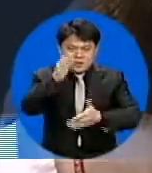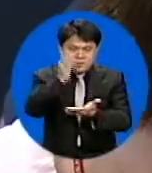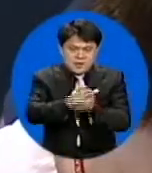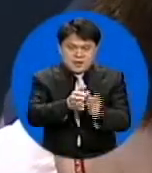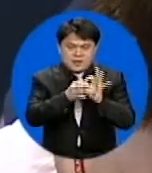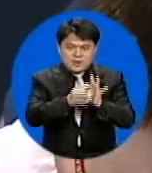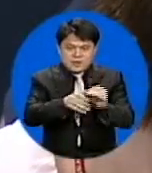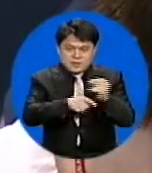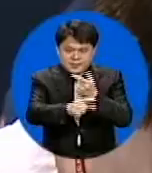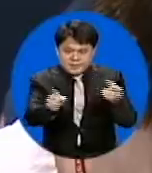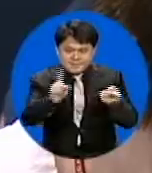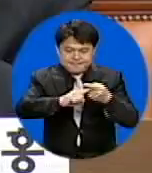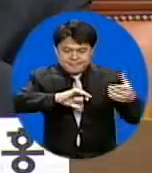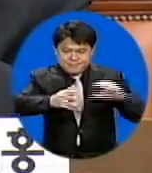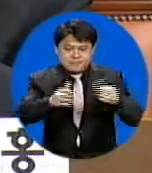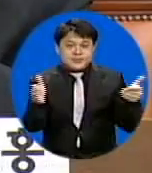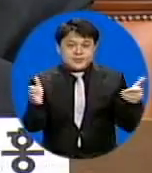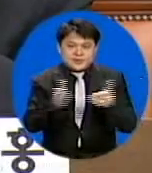토론이 이어졌습니다.